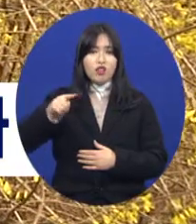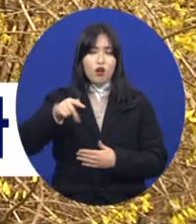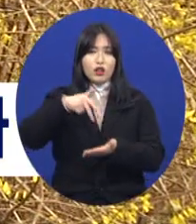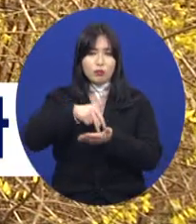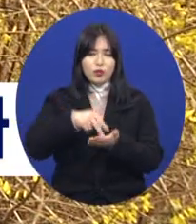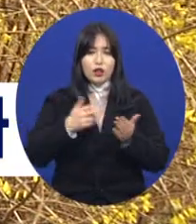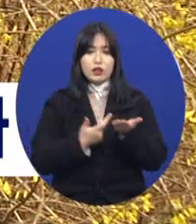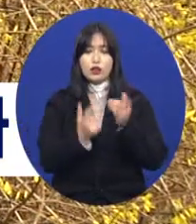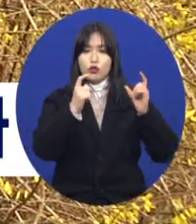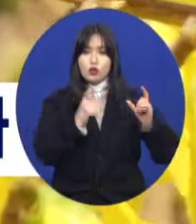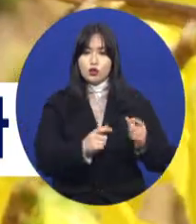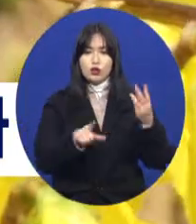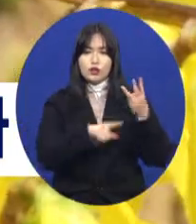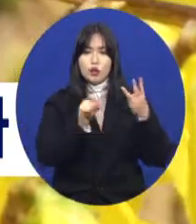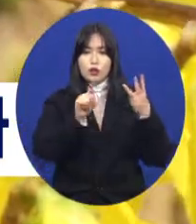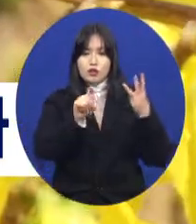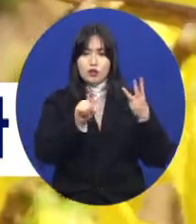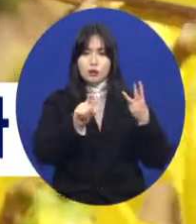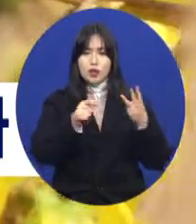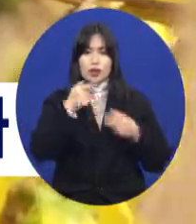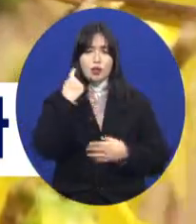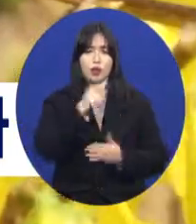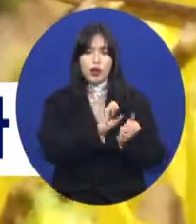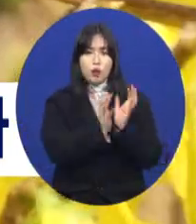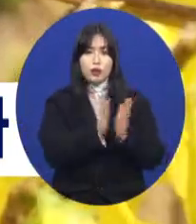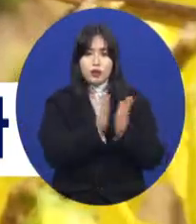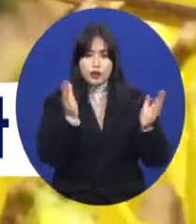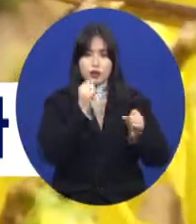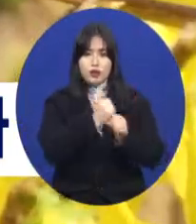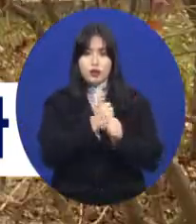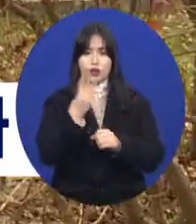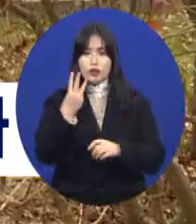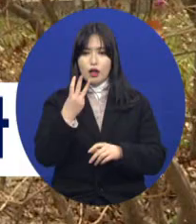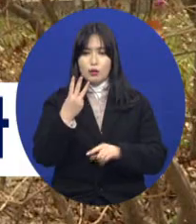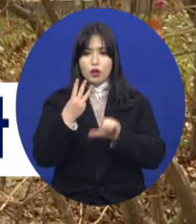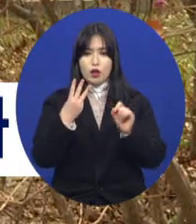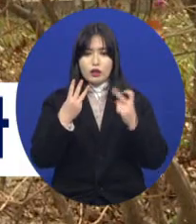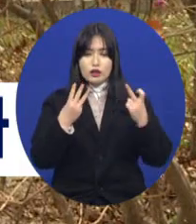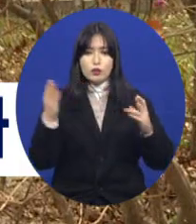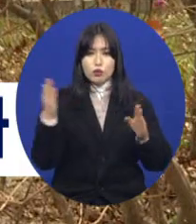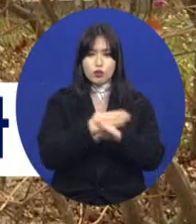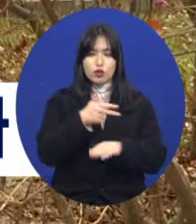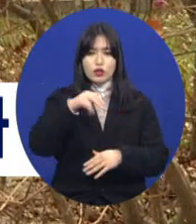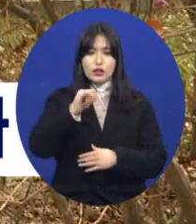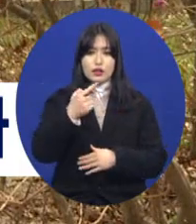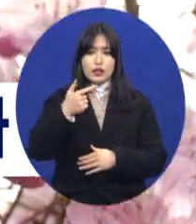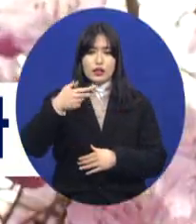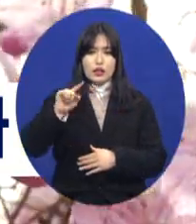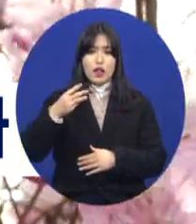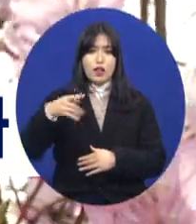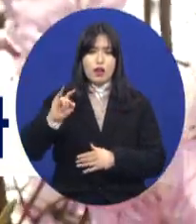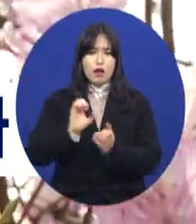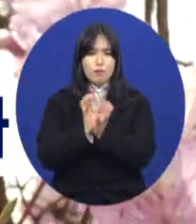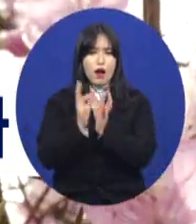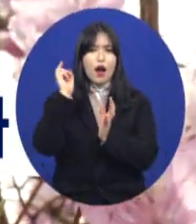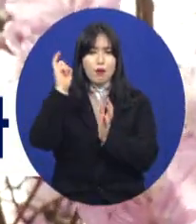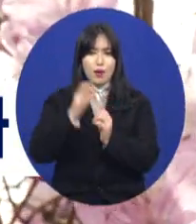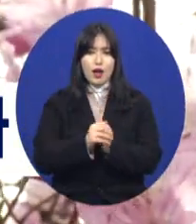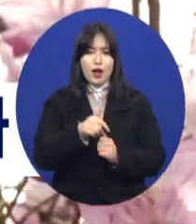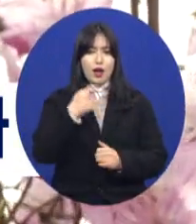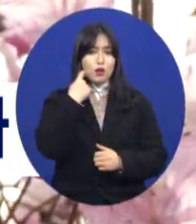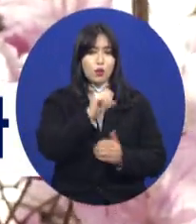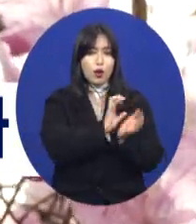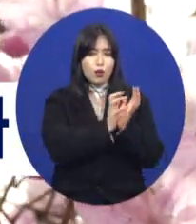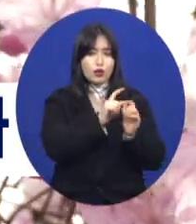제주의 경우 3월 10일 개나리를 시작으로 3월 12일 부터는 진달래가 개와 할 것으로 전망했습니다 개나리는